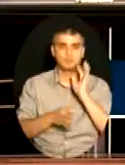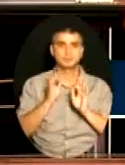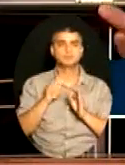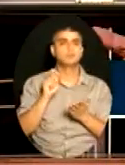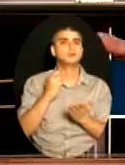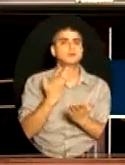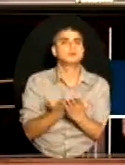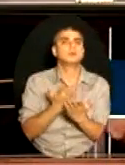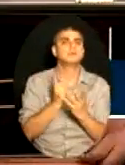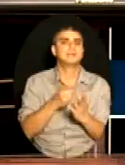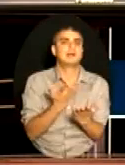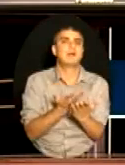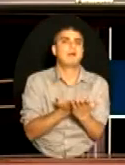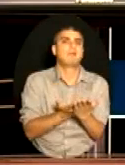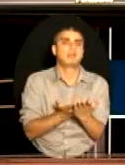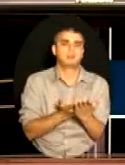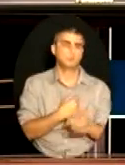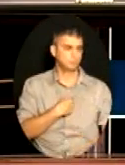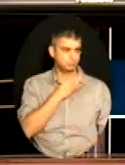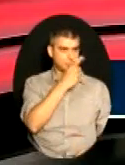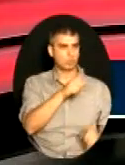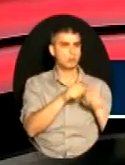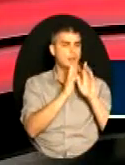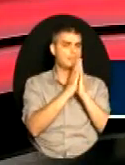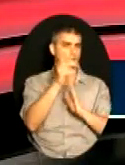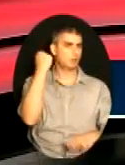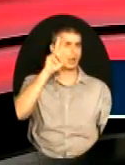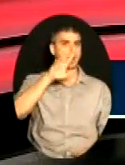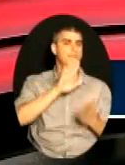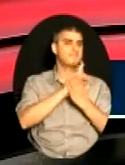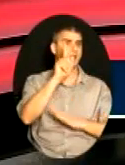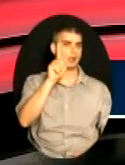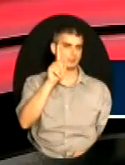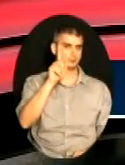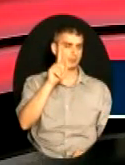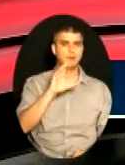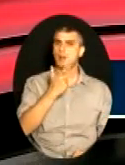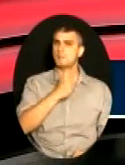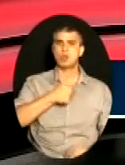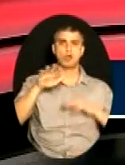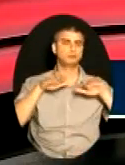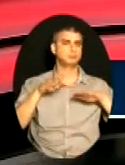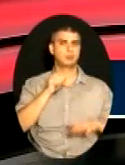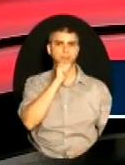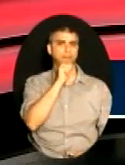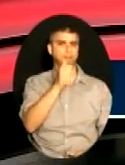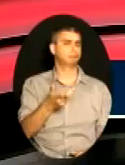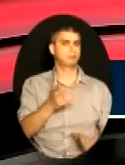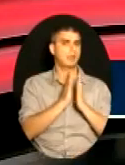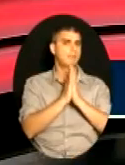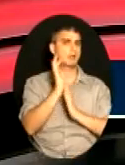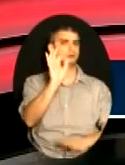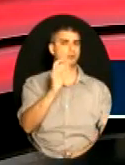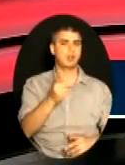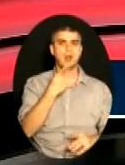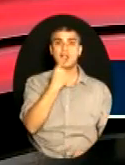שופט על טיב הראיות. אז אני רוצה לשאול אותך על אותה בקשה שלך מ-2011. כן. למה ראש הממשלה סירב לבקשה